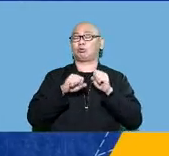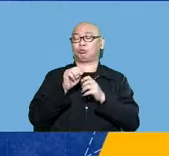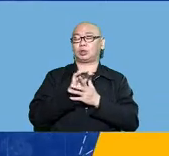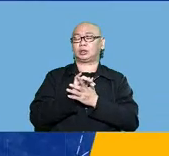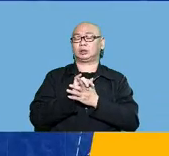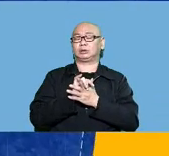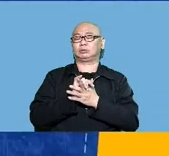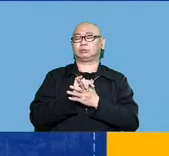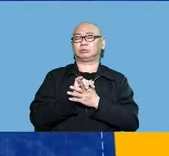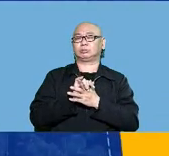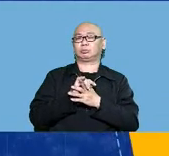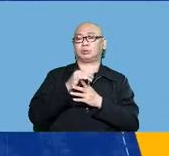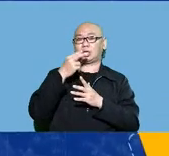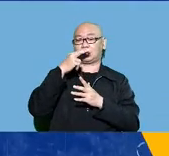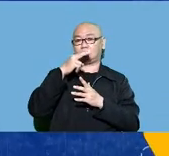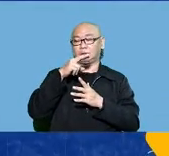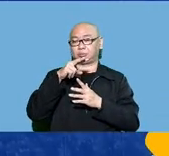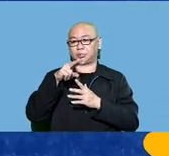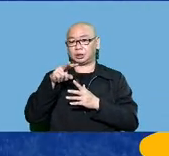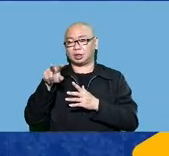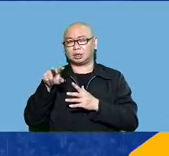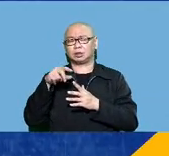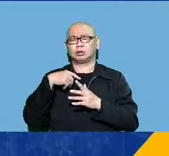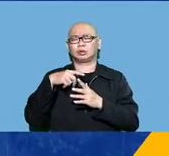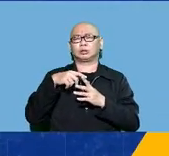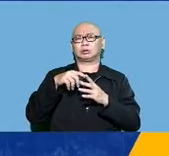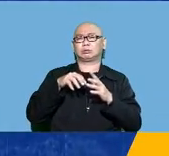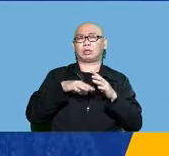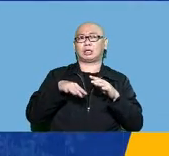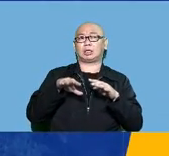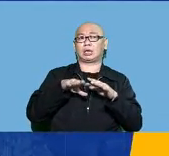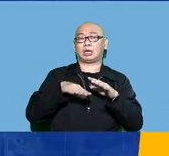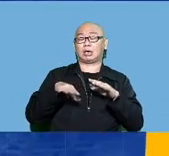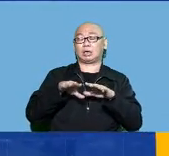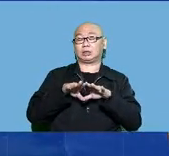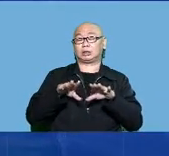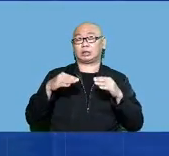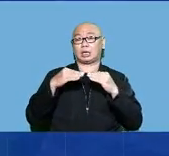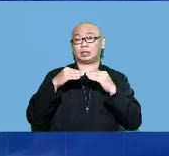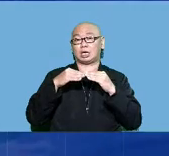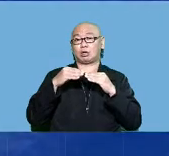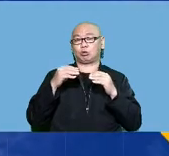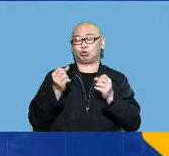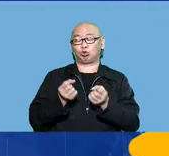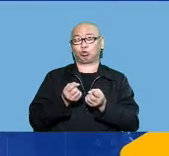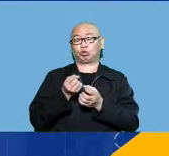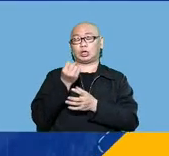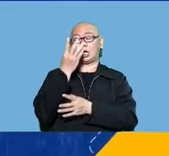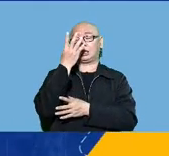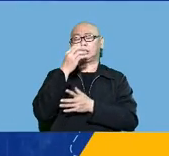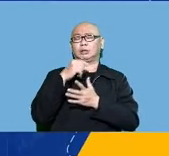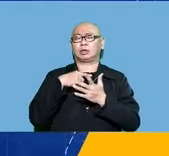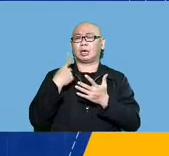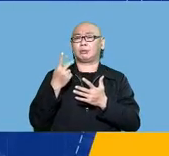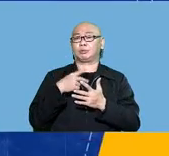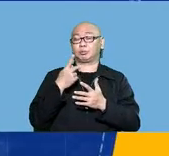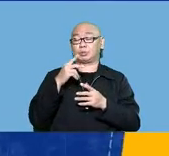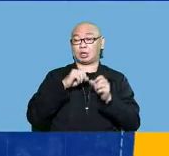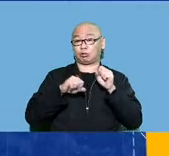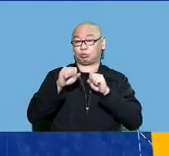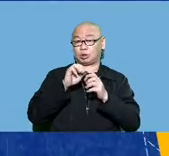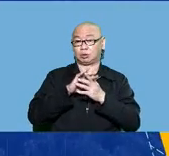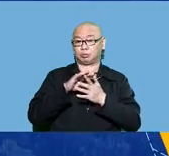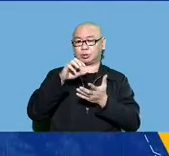tanaman hutan dengan harapan dari konservasi tanaman hutan yang dilakukan oleh masyarakat maka ketika nanti akan